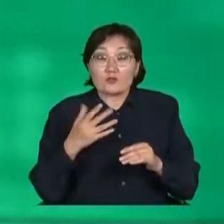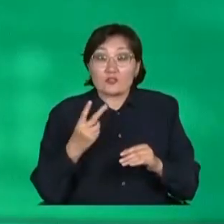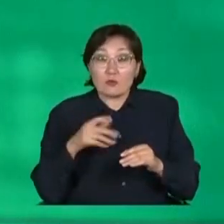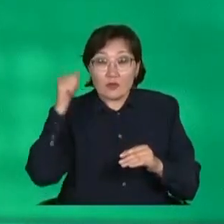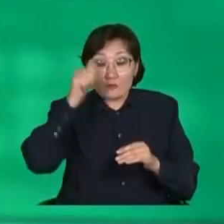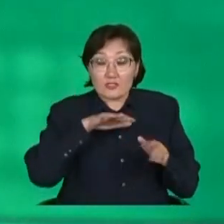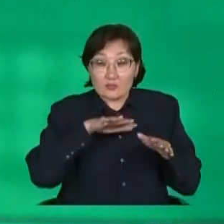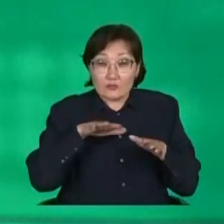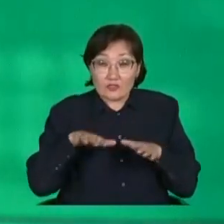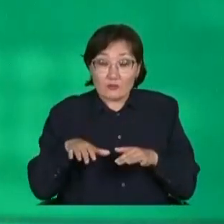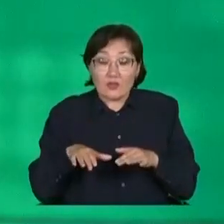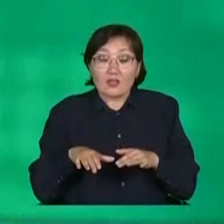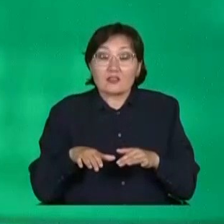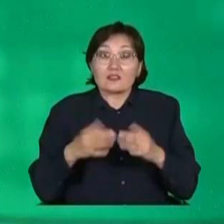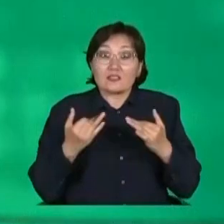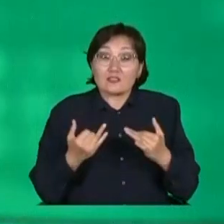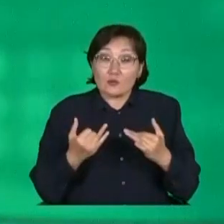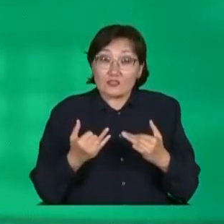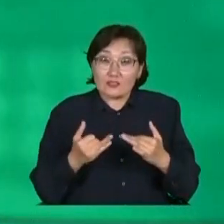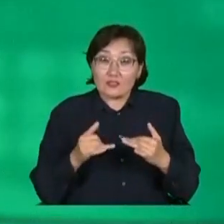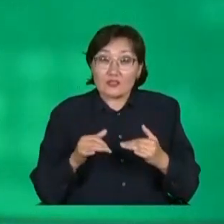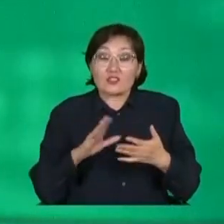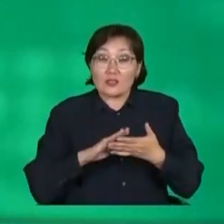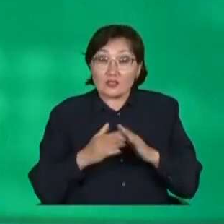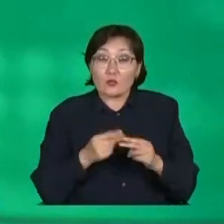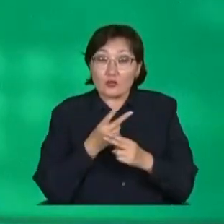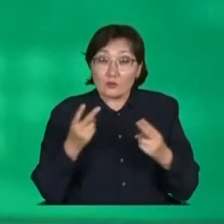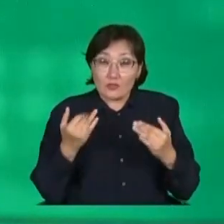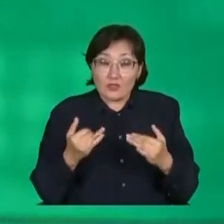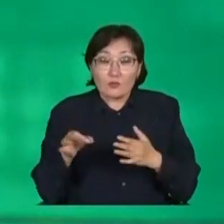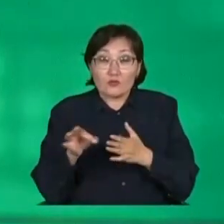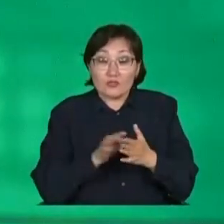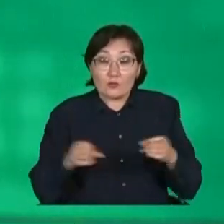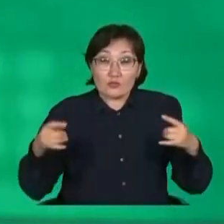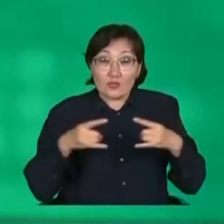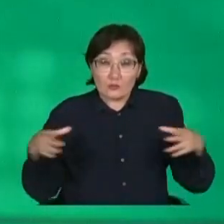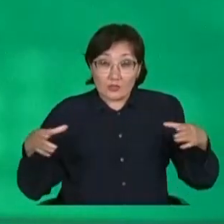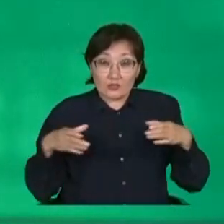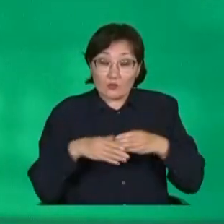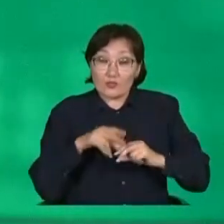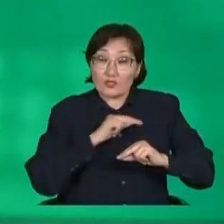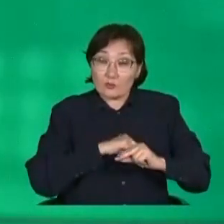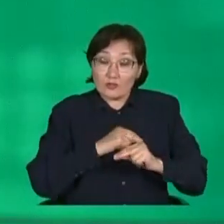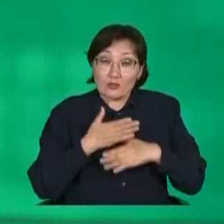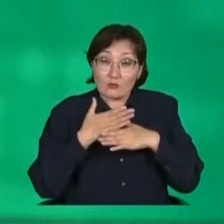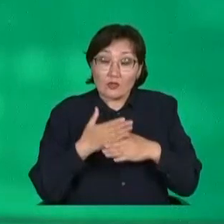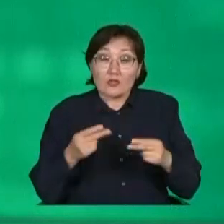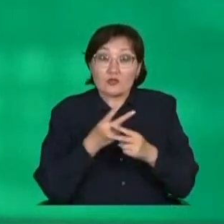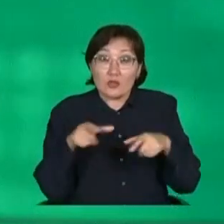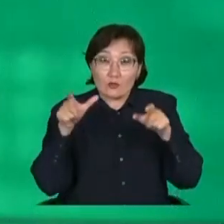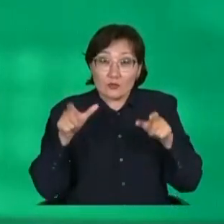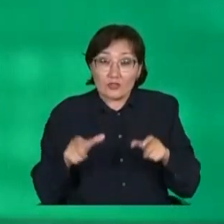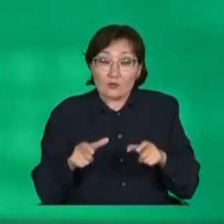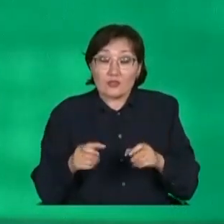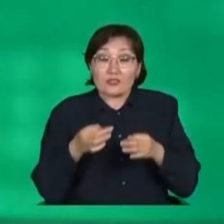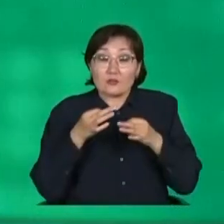арнаның тәй-тәй басқан тапылы да қаз-қаз басқан қадамдарды нығайды. Лезде арна ұжымының тынымсыз еңбегі еленіп, көрерменнің ыстығы ықыласына